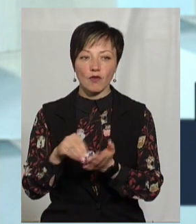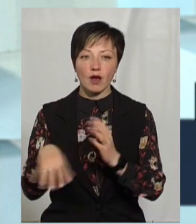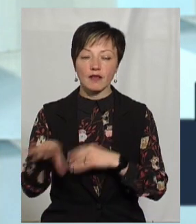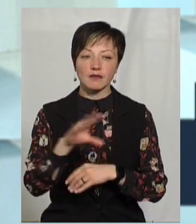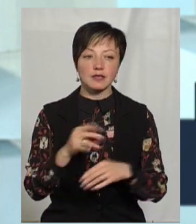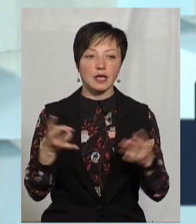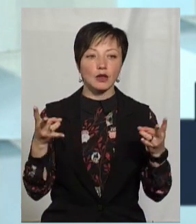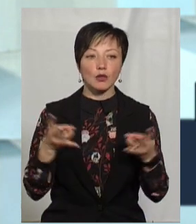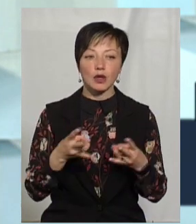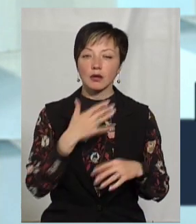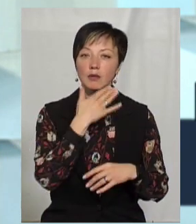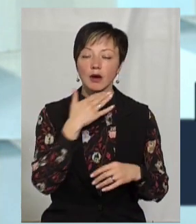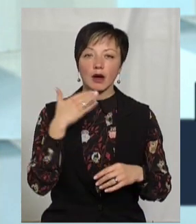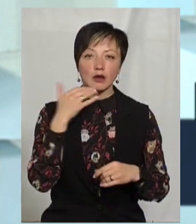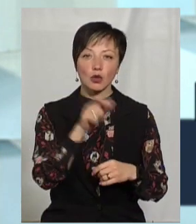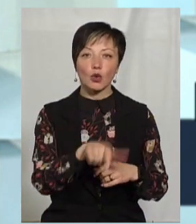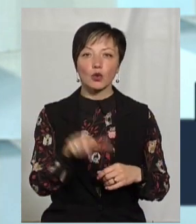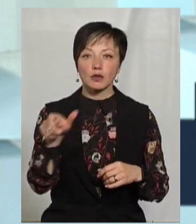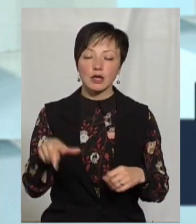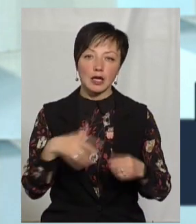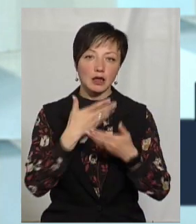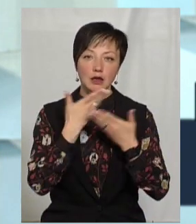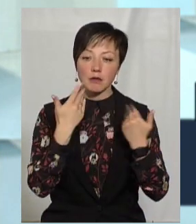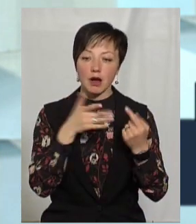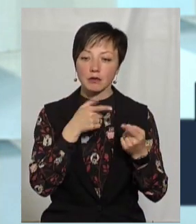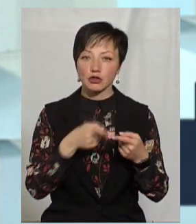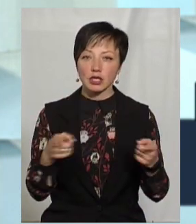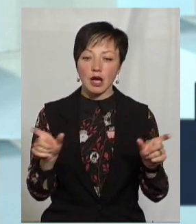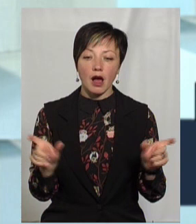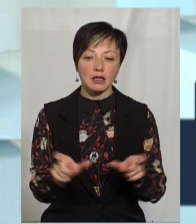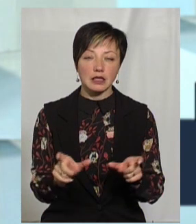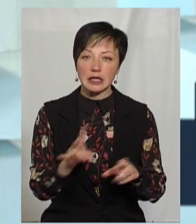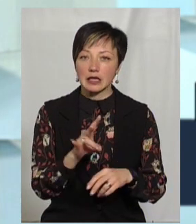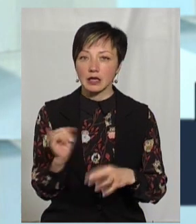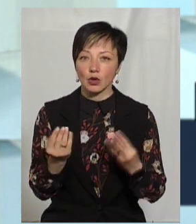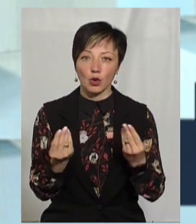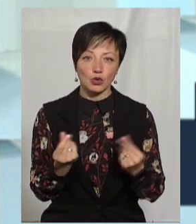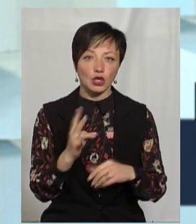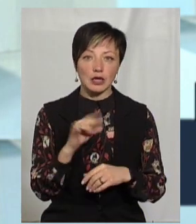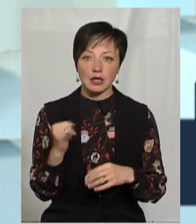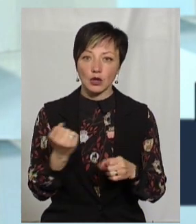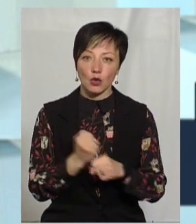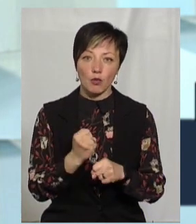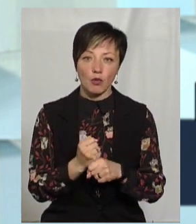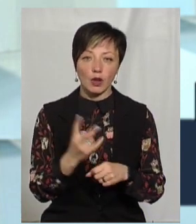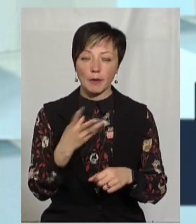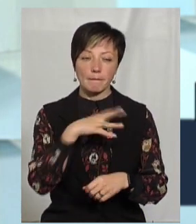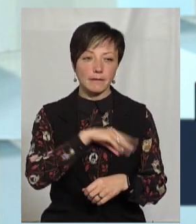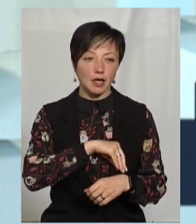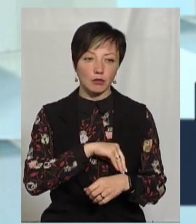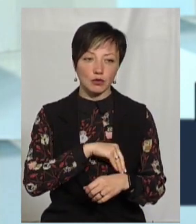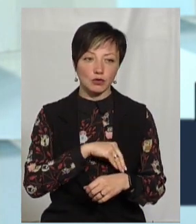все необхідно. Но багато людей, вони не мали під час карантину ні грошей, ні роботи, ні